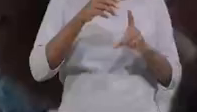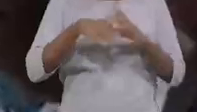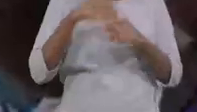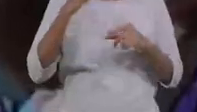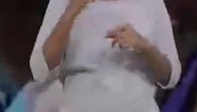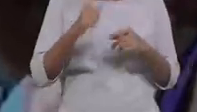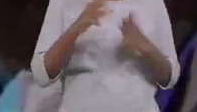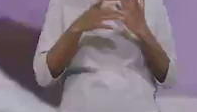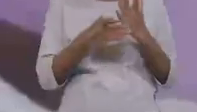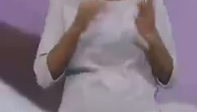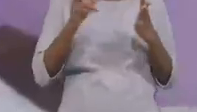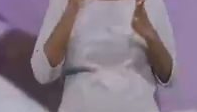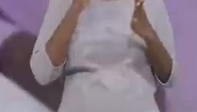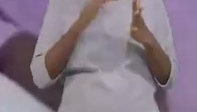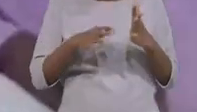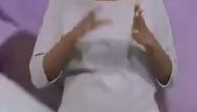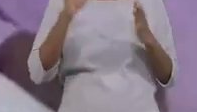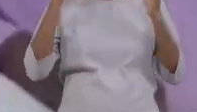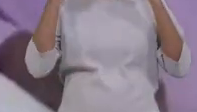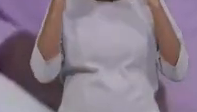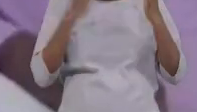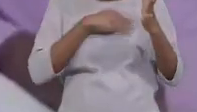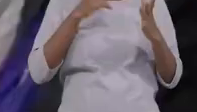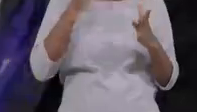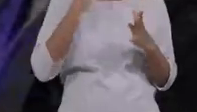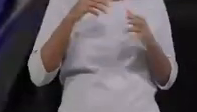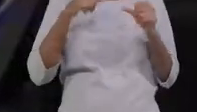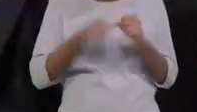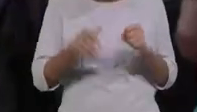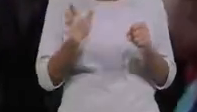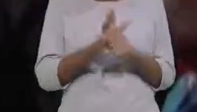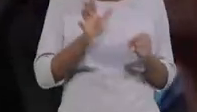délivrer de tel ou monsieur ou telle madame violent.